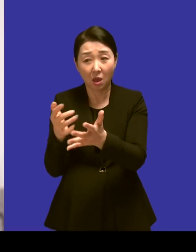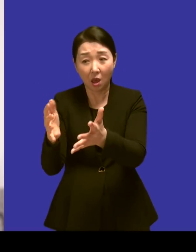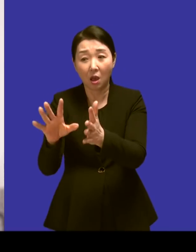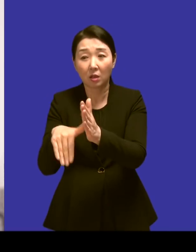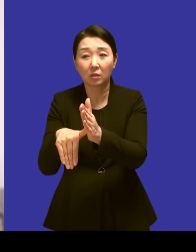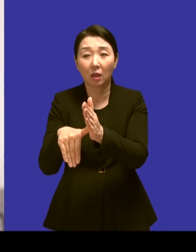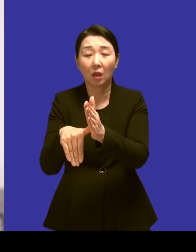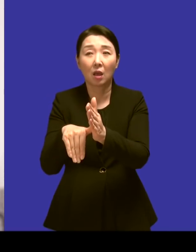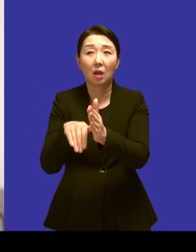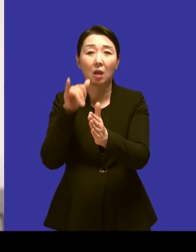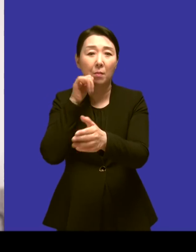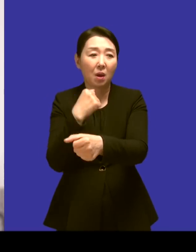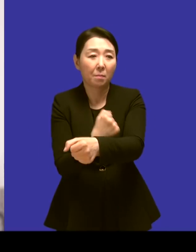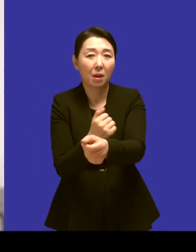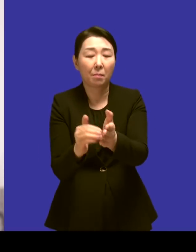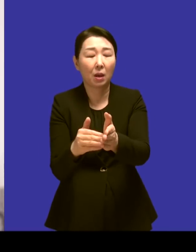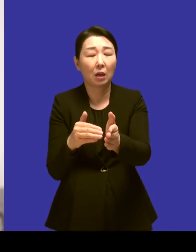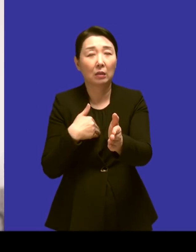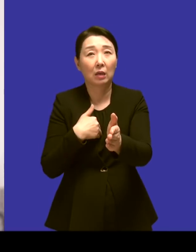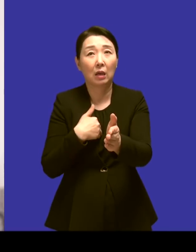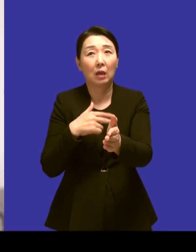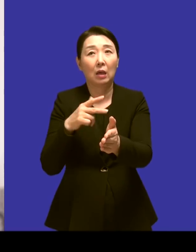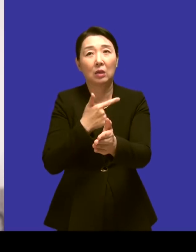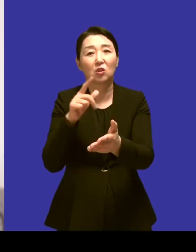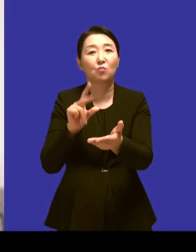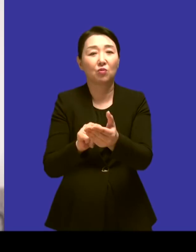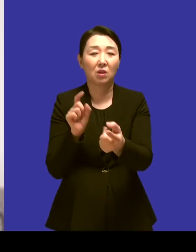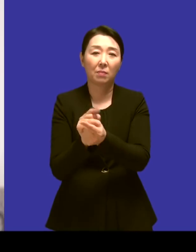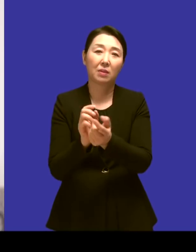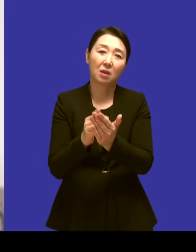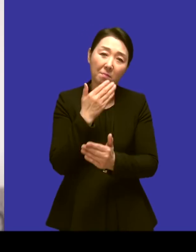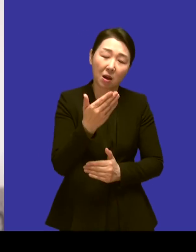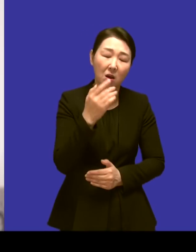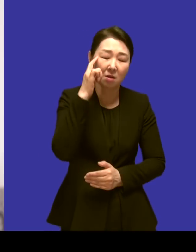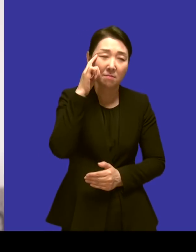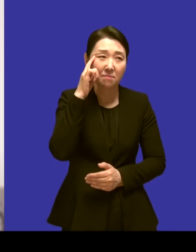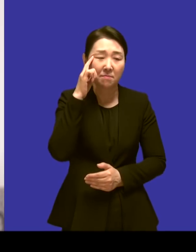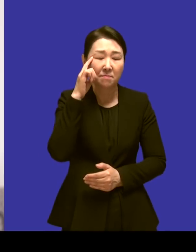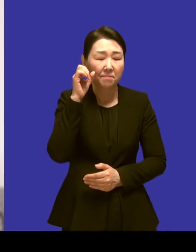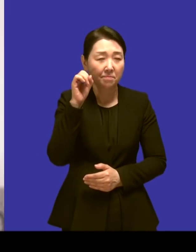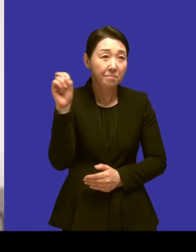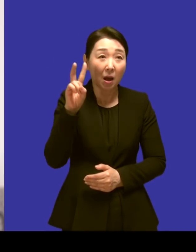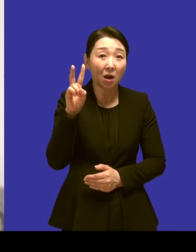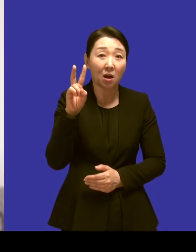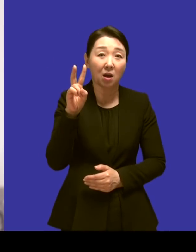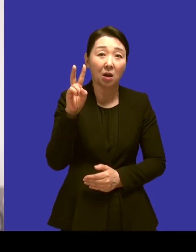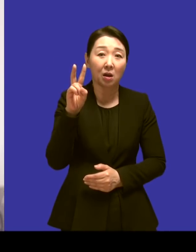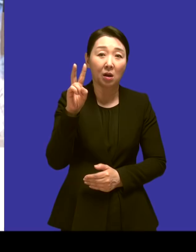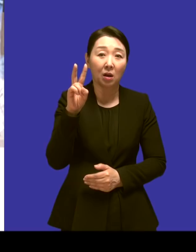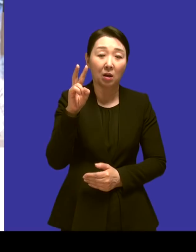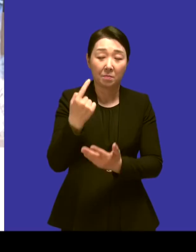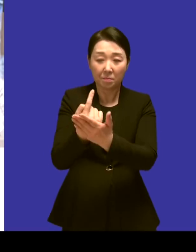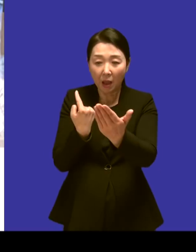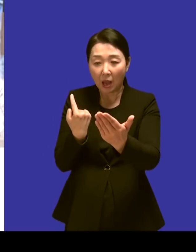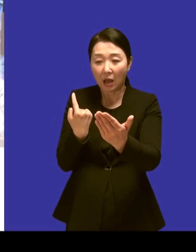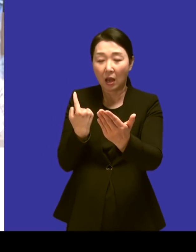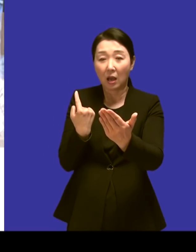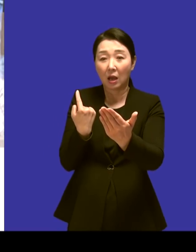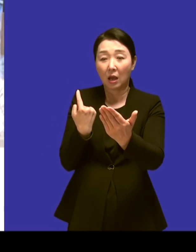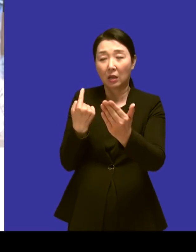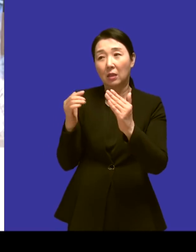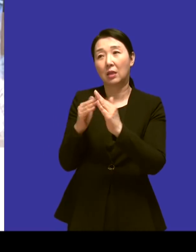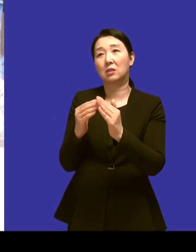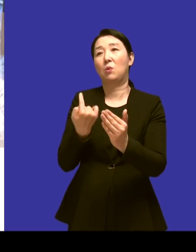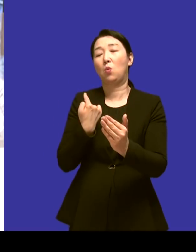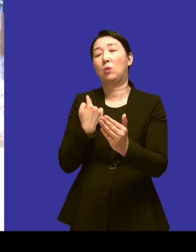저거에 빠지고 예. 나 진짜 큰일 나겠다. 예. 라는 생각이 번뜩 들면서 그 자리로 집에 간 다음에 그 집을 다시는 안 갔어요. 그래서